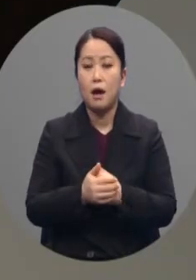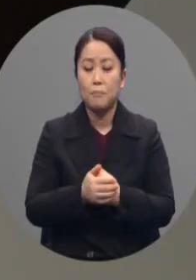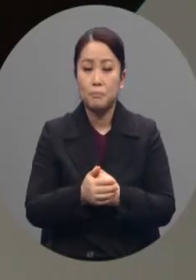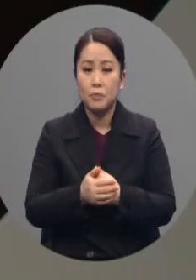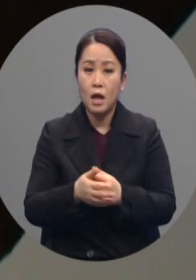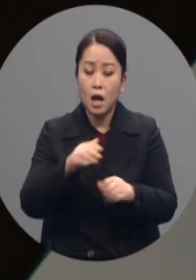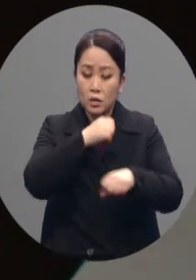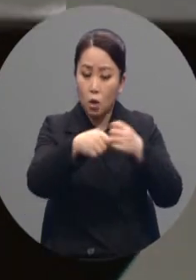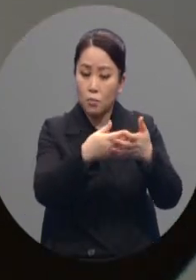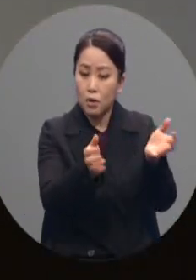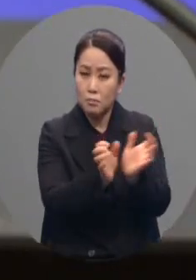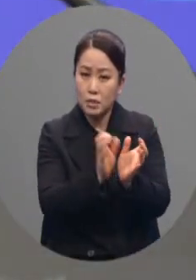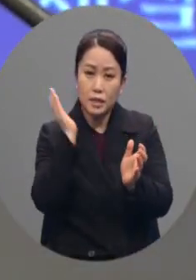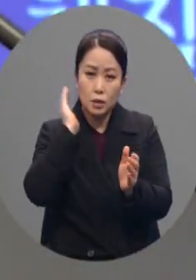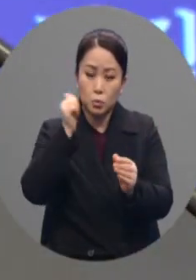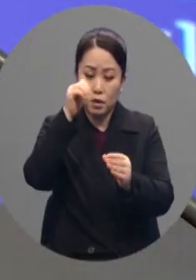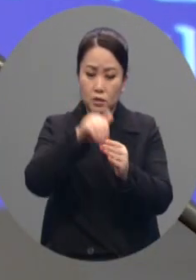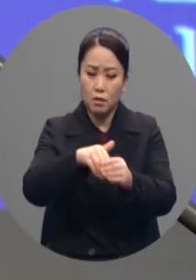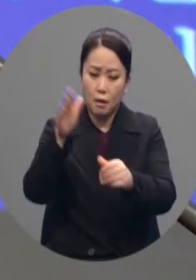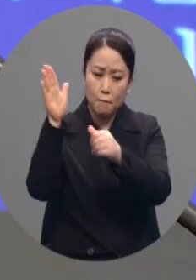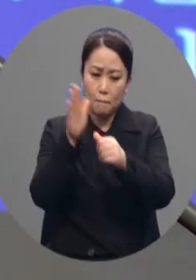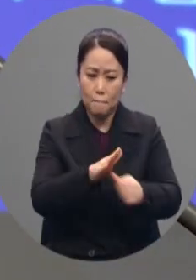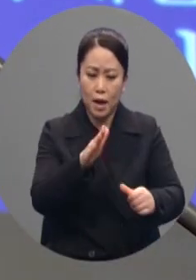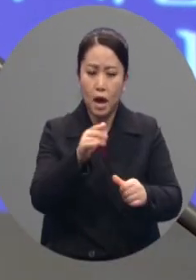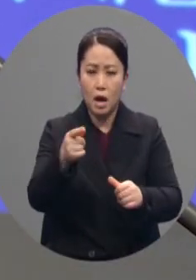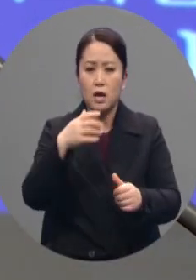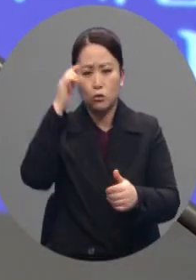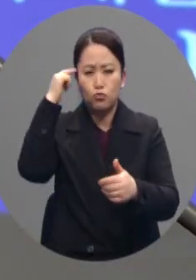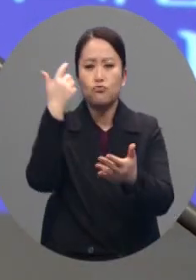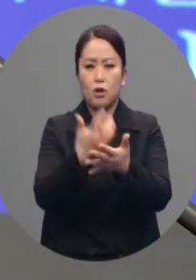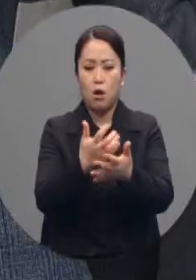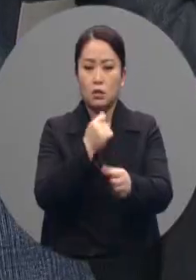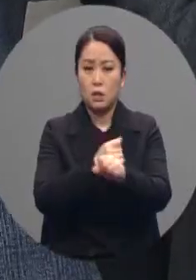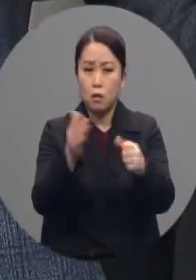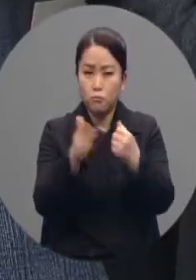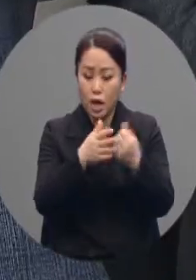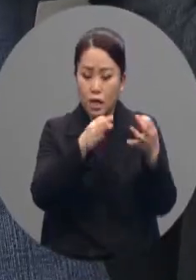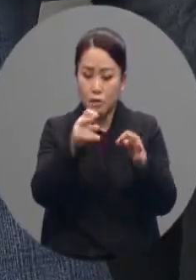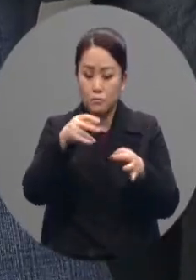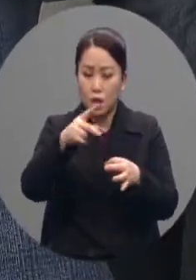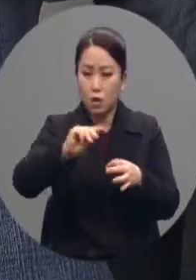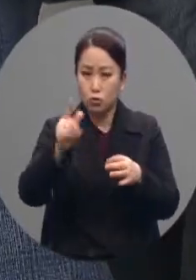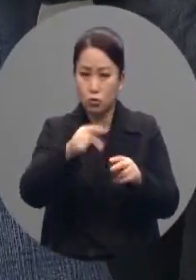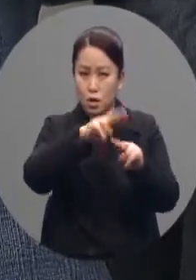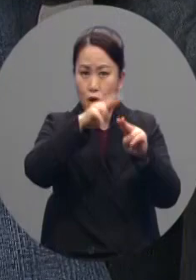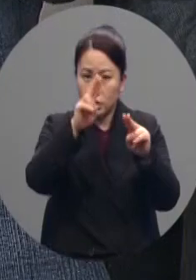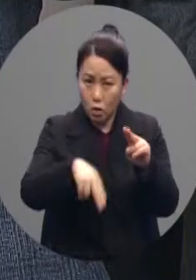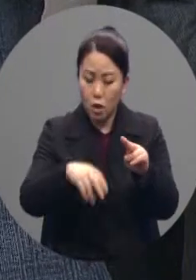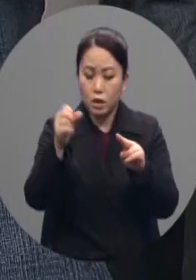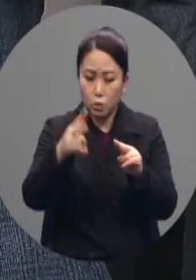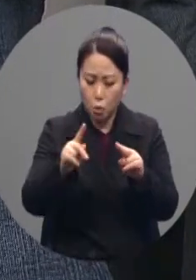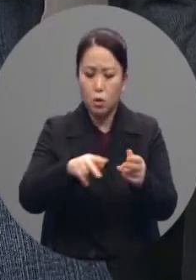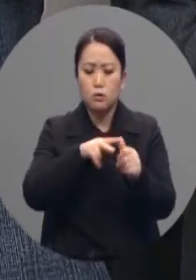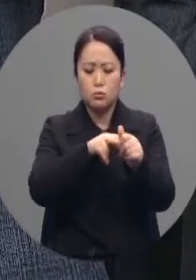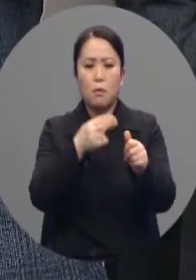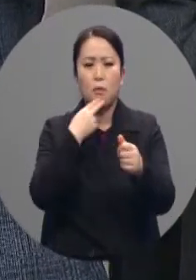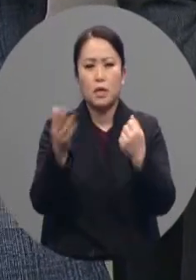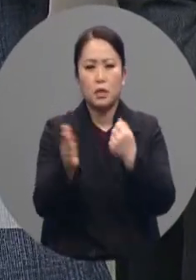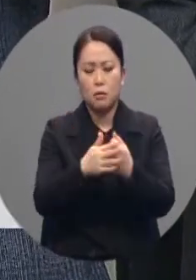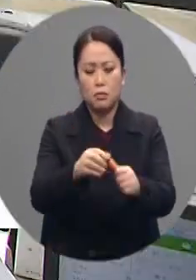충격에 가장 유력한 주자였던 김영춘 전 장관의 은퇴와 현역 의원들의 불출마로 인물난에